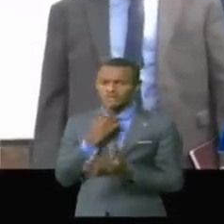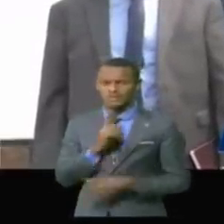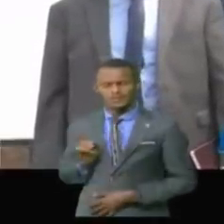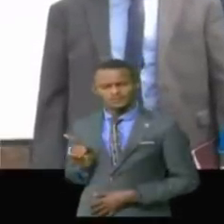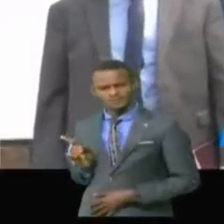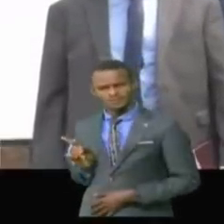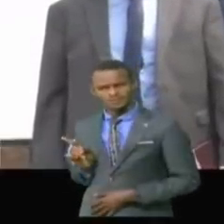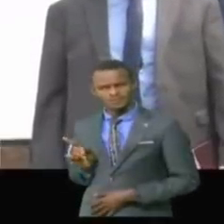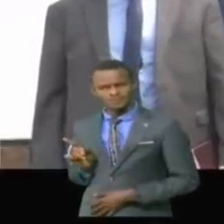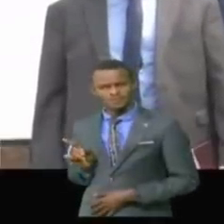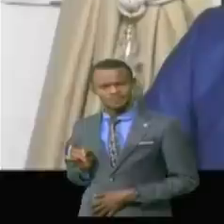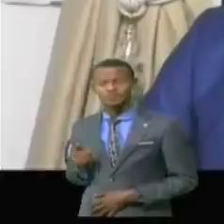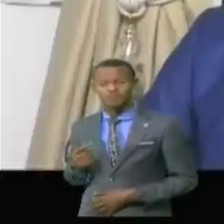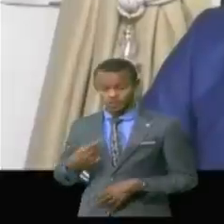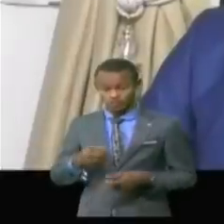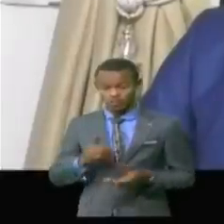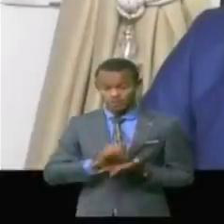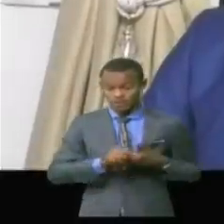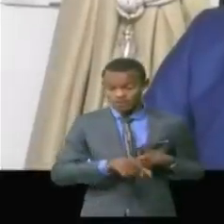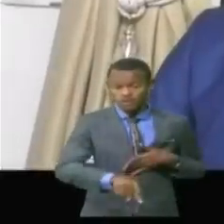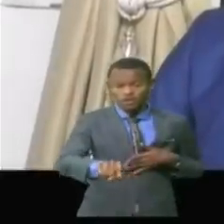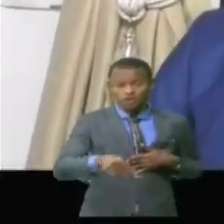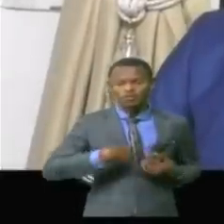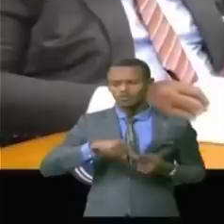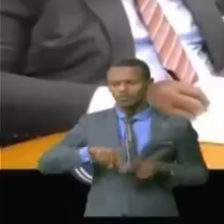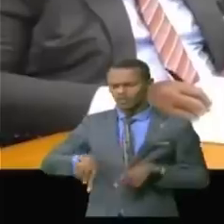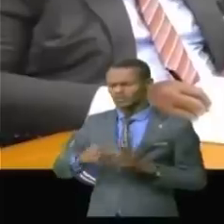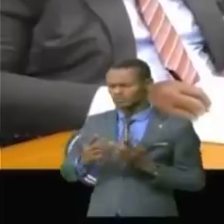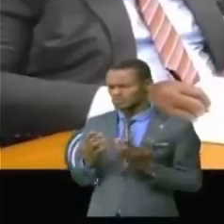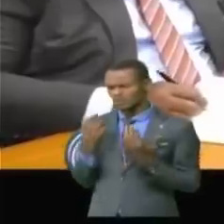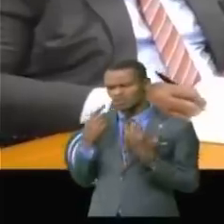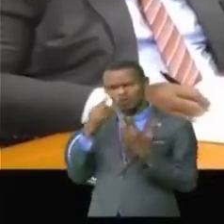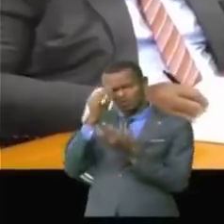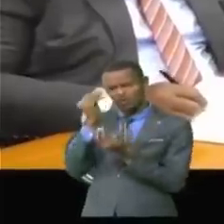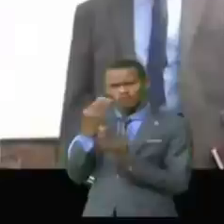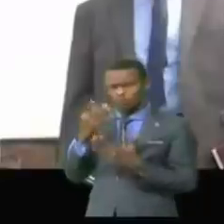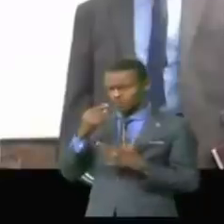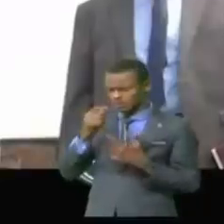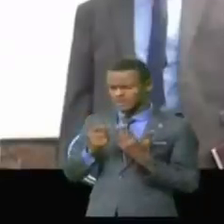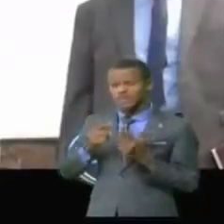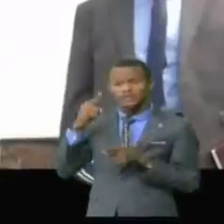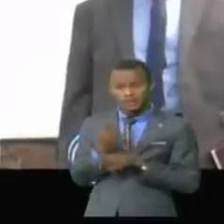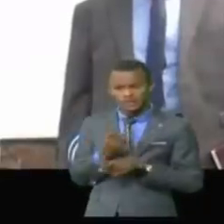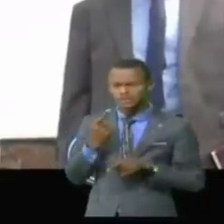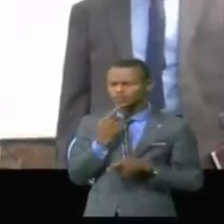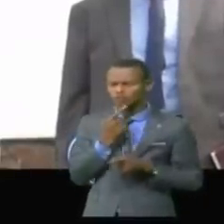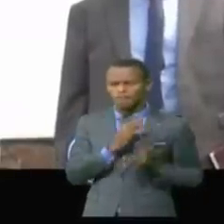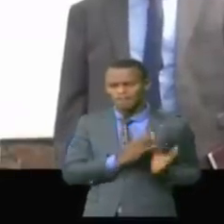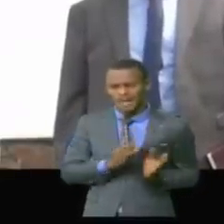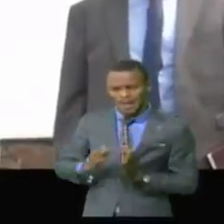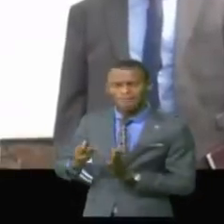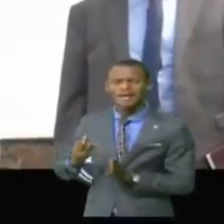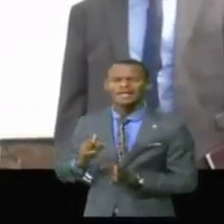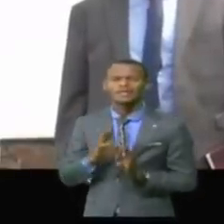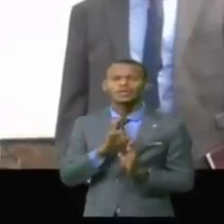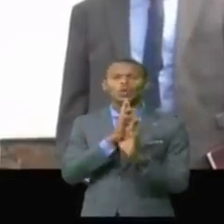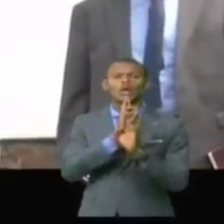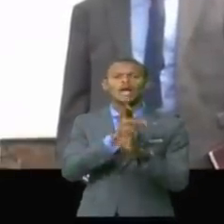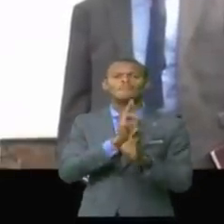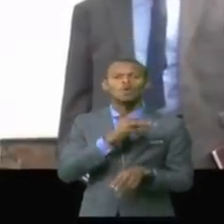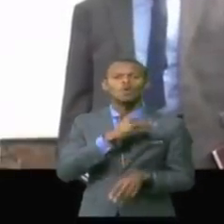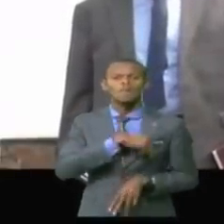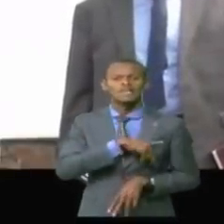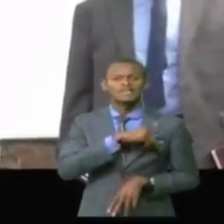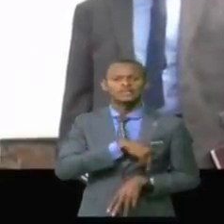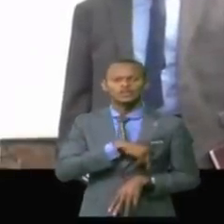maximum d'informations possibles pour préparer la mission de revue proprement dite. Ce que je peux dire par contre, c'est qu'il y a des progrès